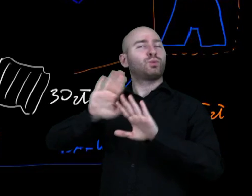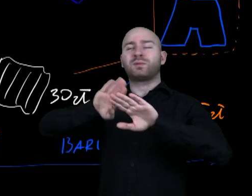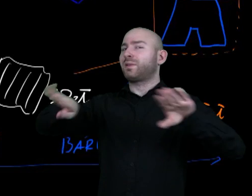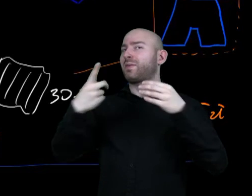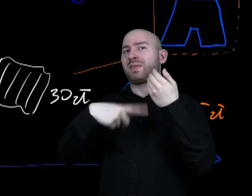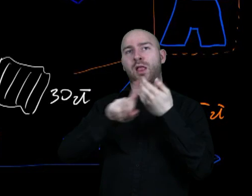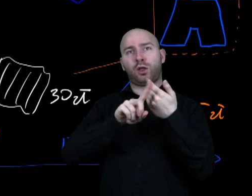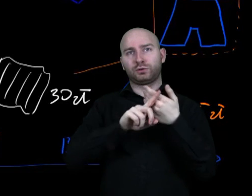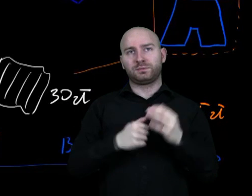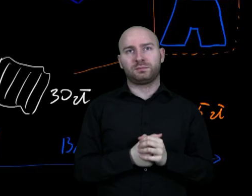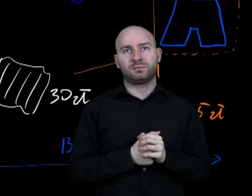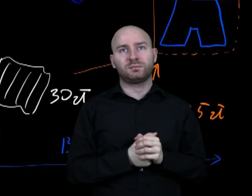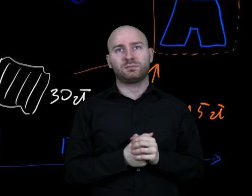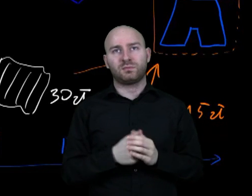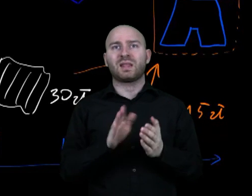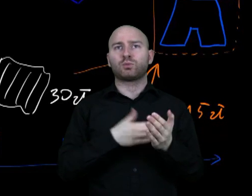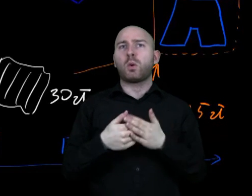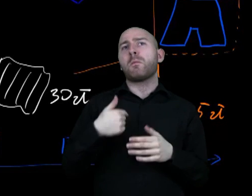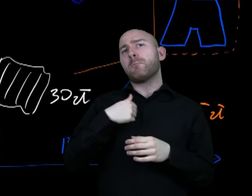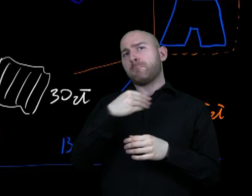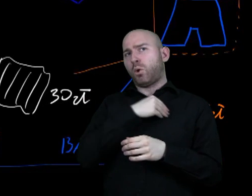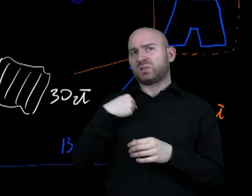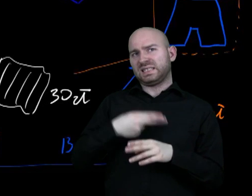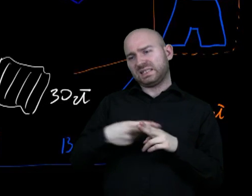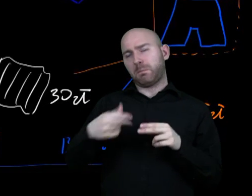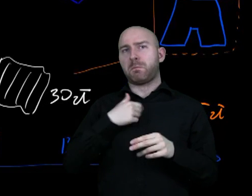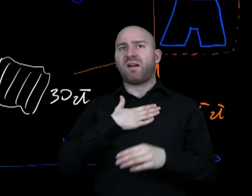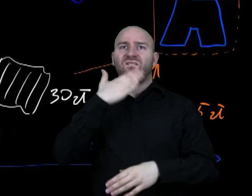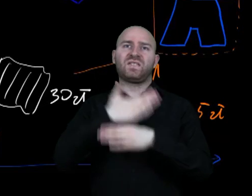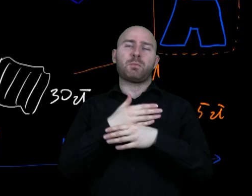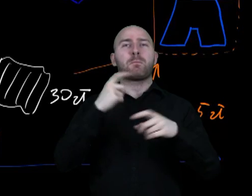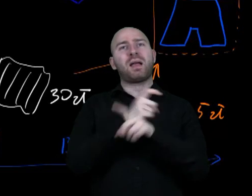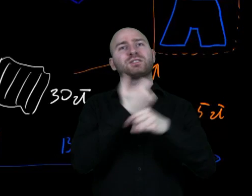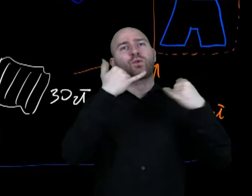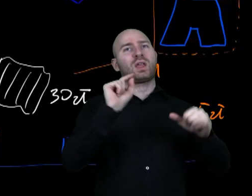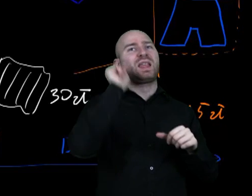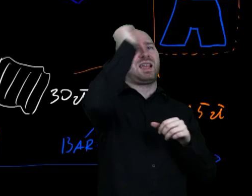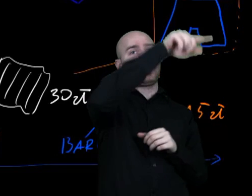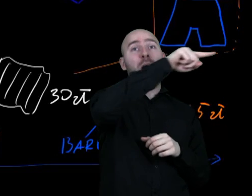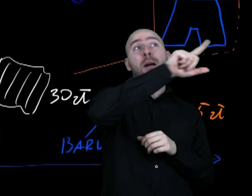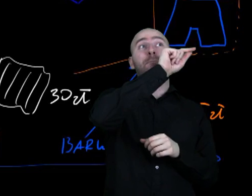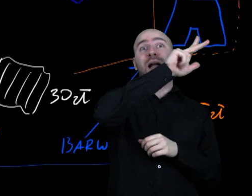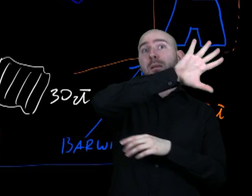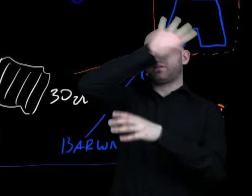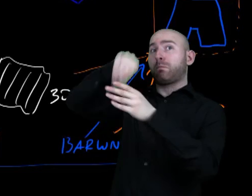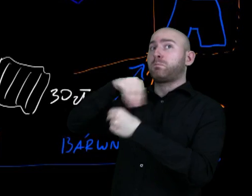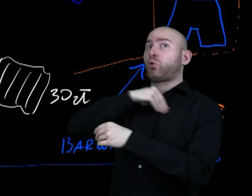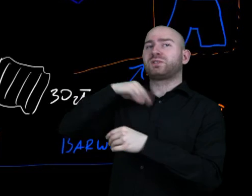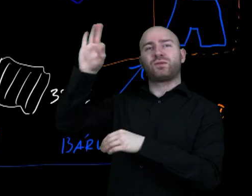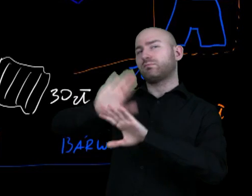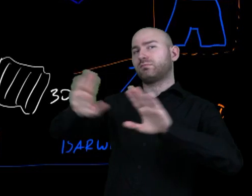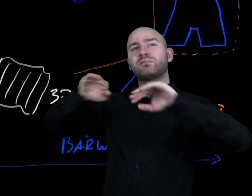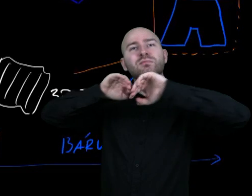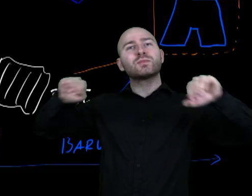kraju i ta firma w innym kraju coś wytwarza, to produkt nie powiększa PKB. Gdy kryterium jest narodowość, mamy do czynienia z